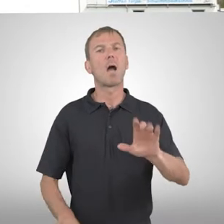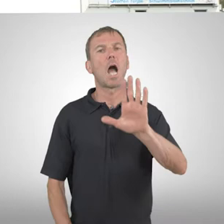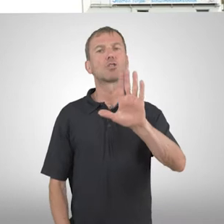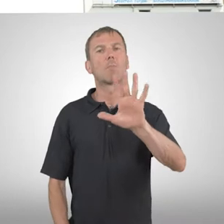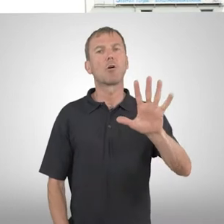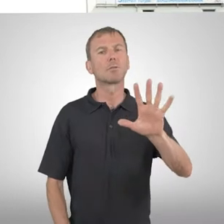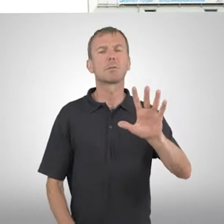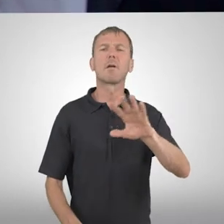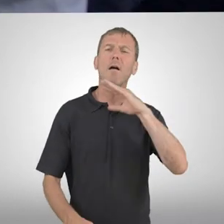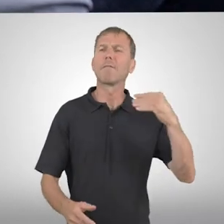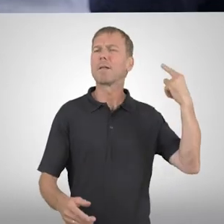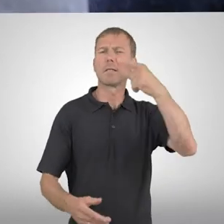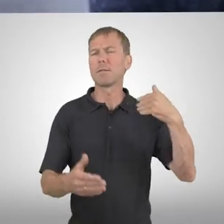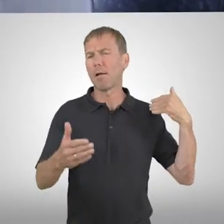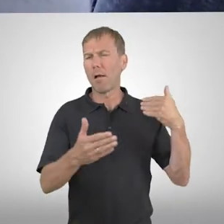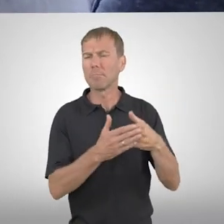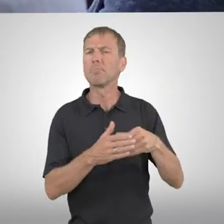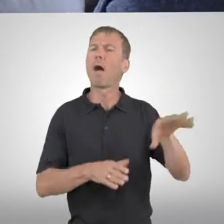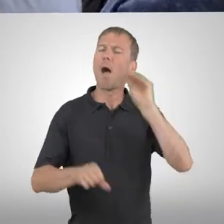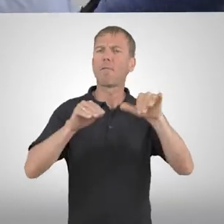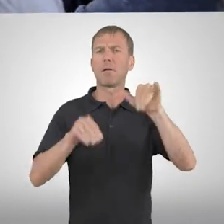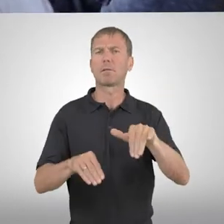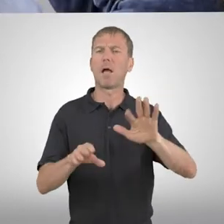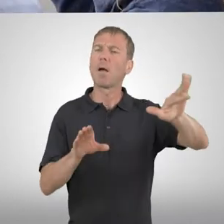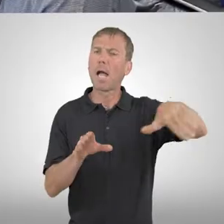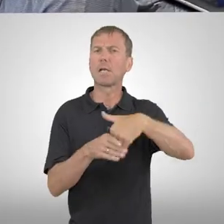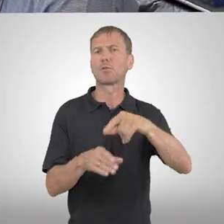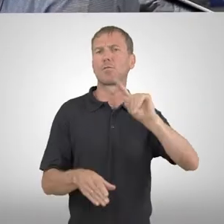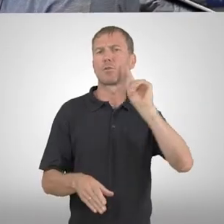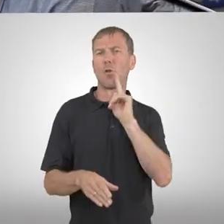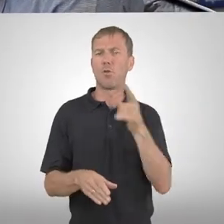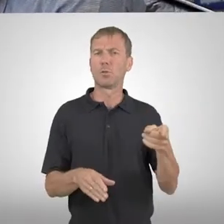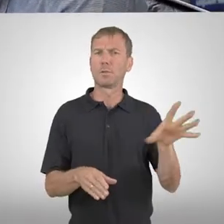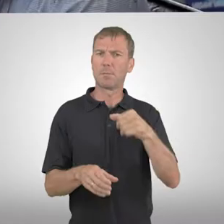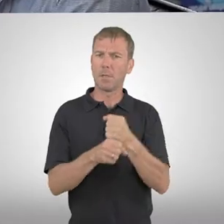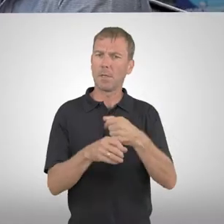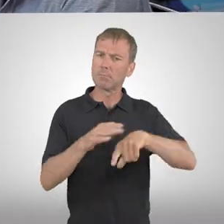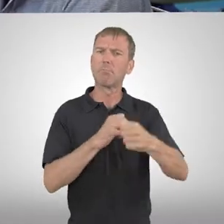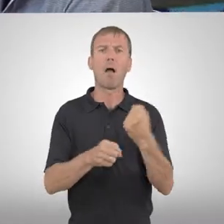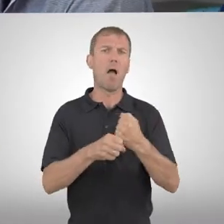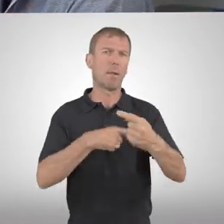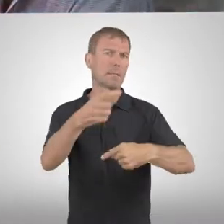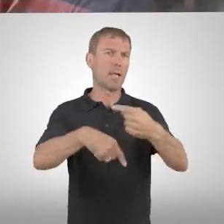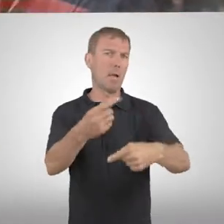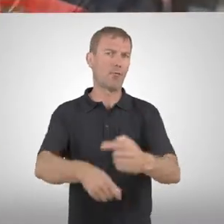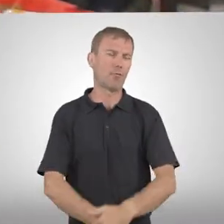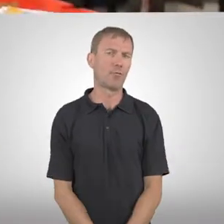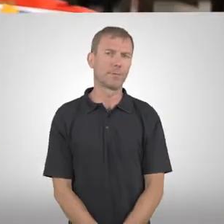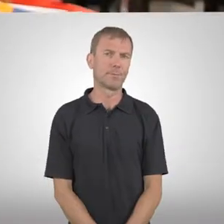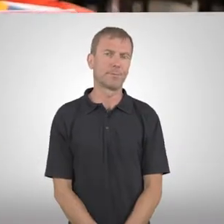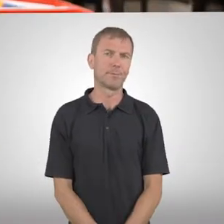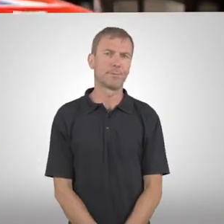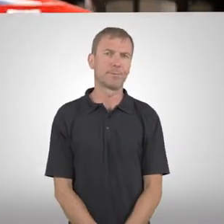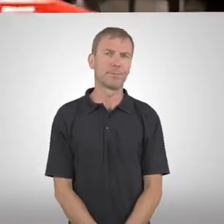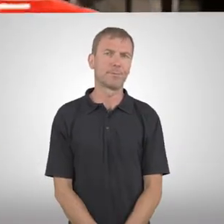Seit Jahren ist die Schmaus GmbH ein anerkannter Vorreiter bei der Integration von gehörlosen Mitarbeitern in den täglichen